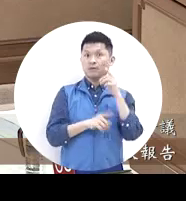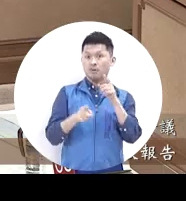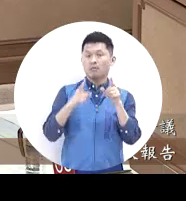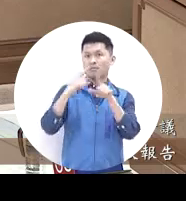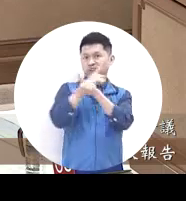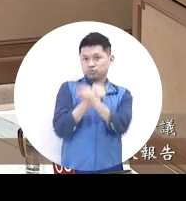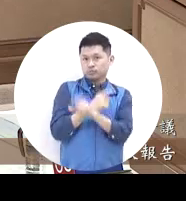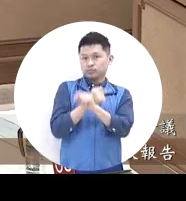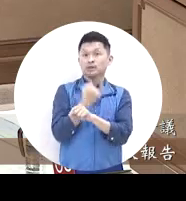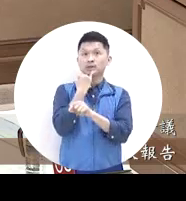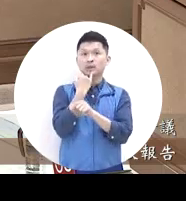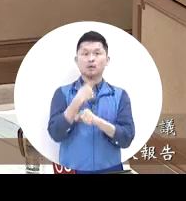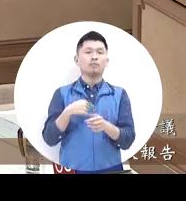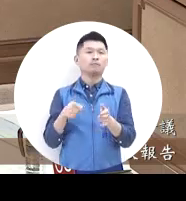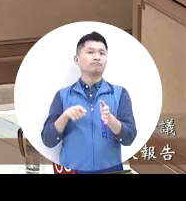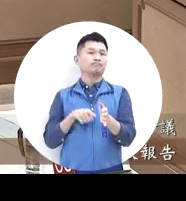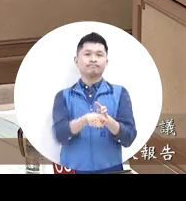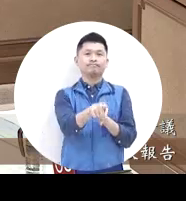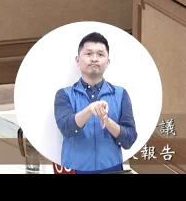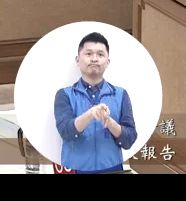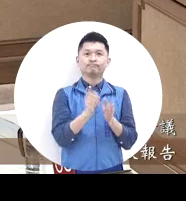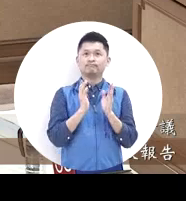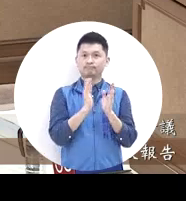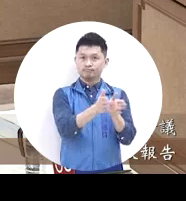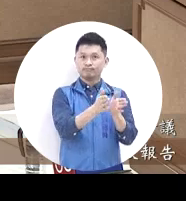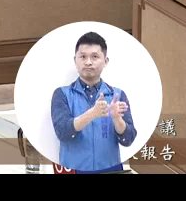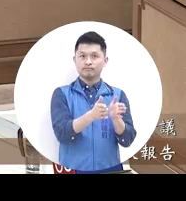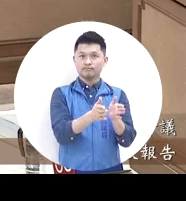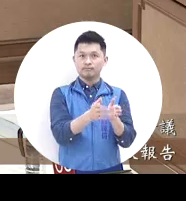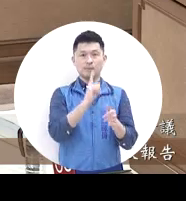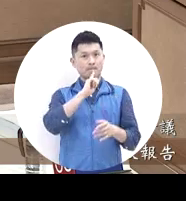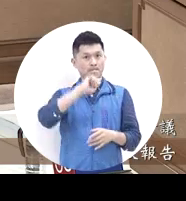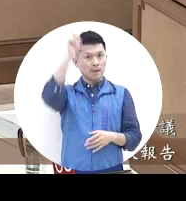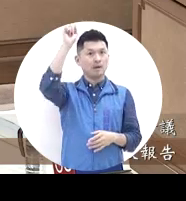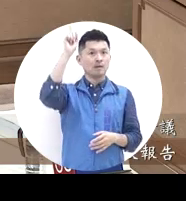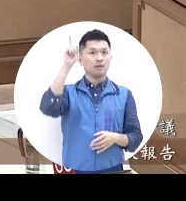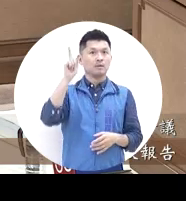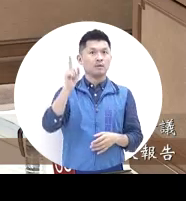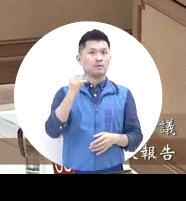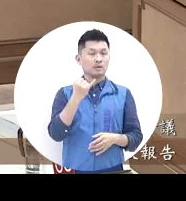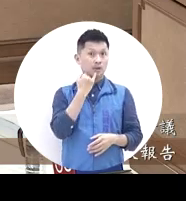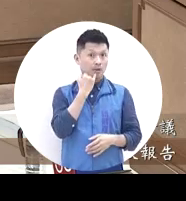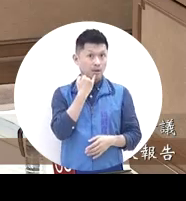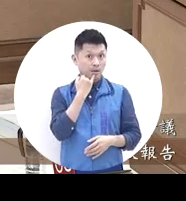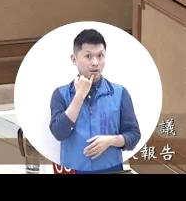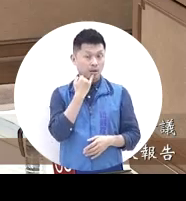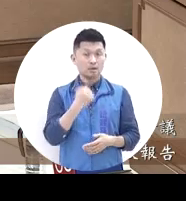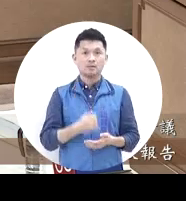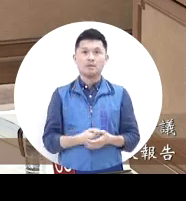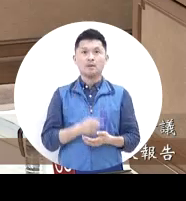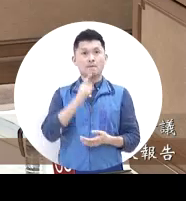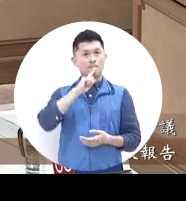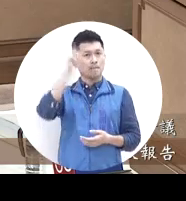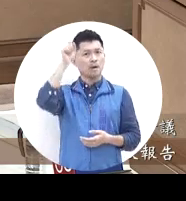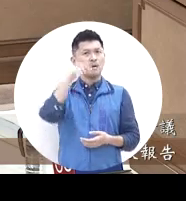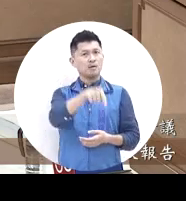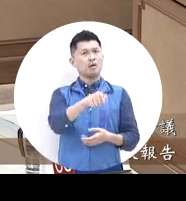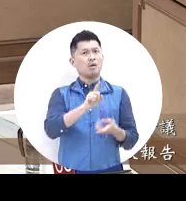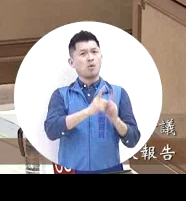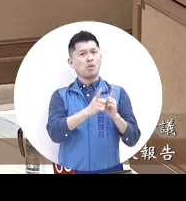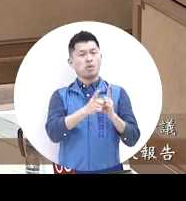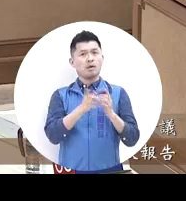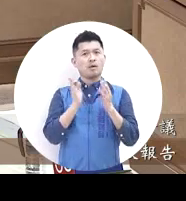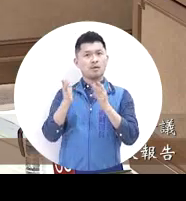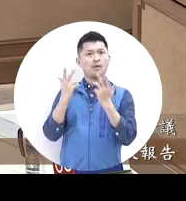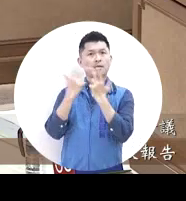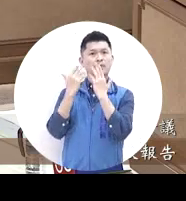可不可以在这里就直接这个检举举发呢？是不是？举发说这个为什么这样在打击我们新北